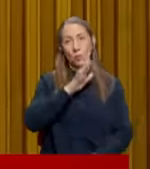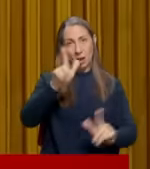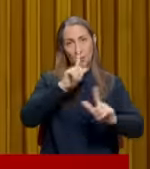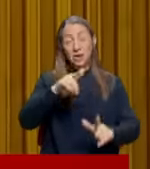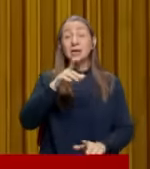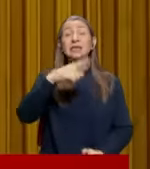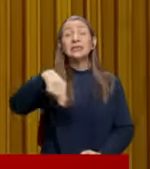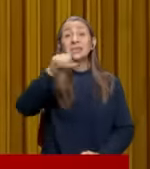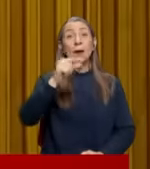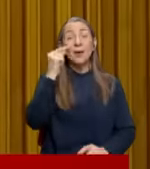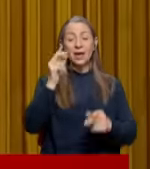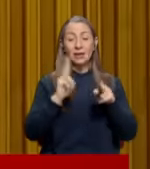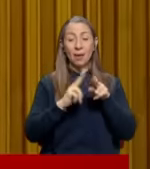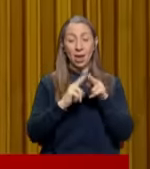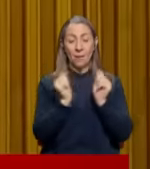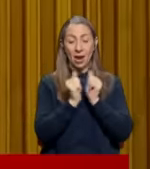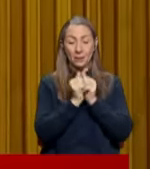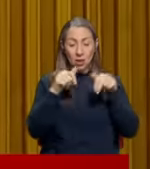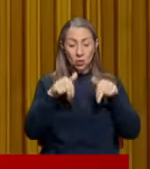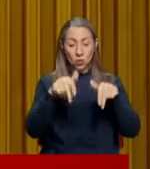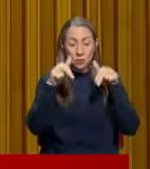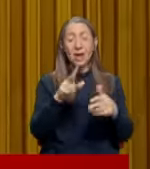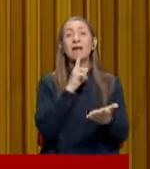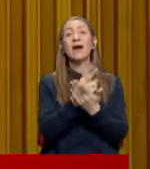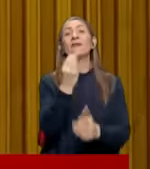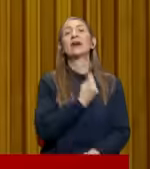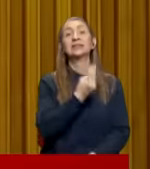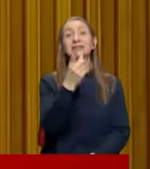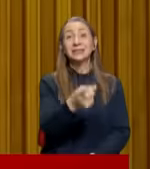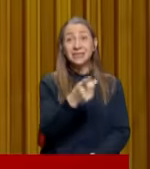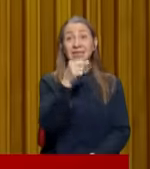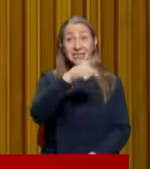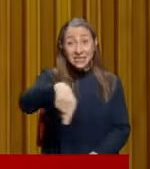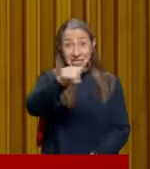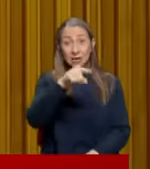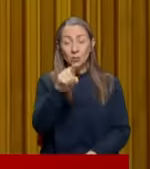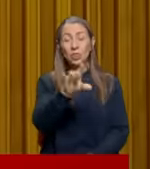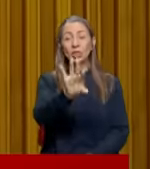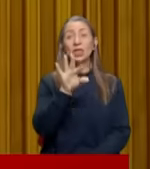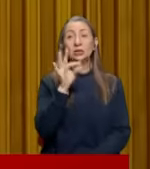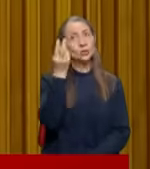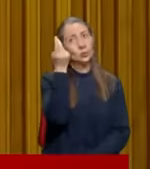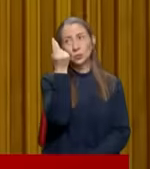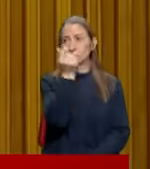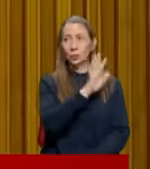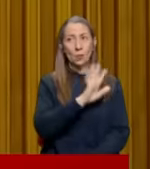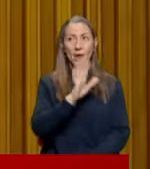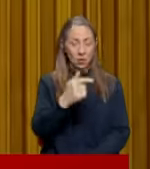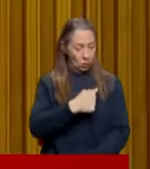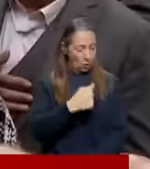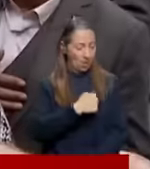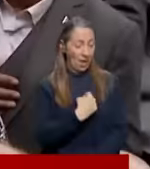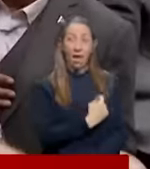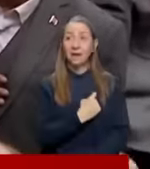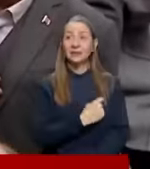Sizler Bay Kemal'le beraber yürümeye karar verdiniz. Sizin bu tercihinizi unutmayın. Yüreğime